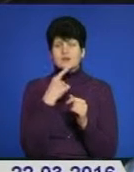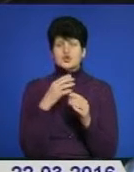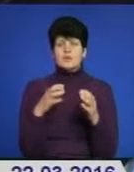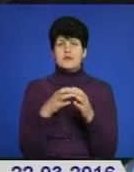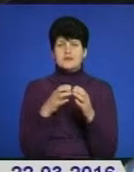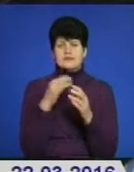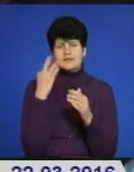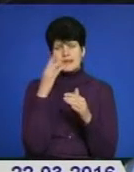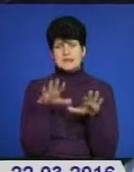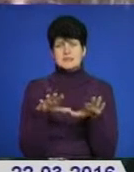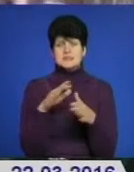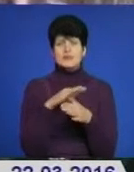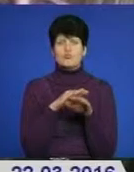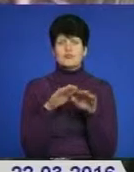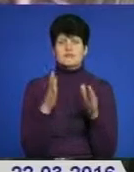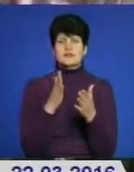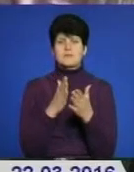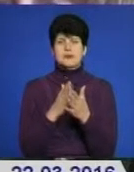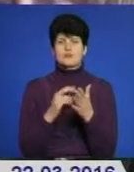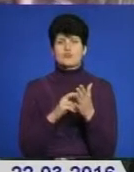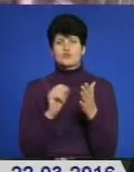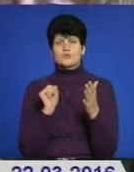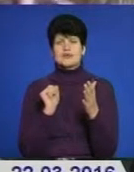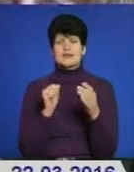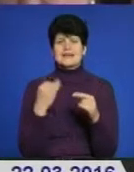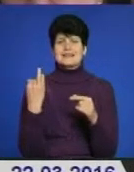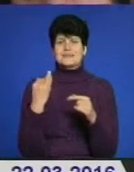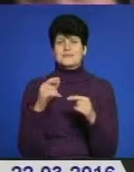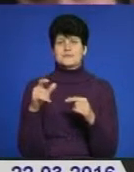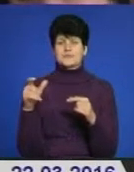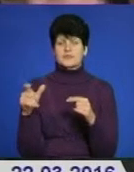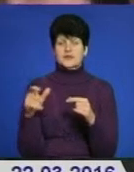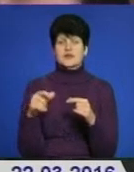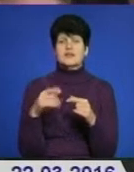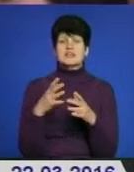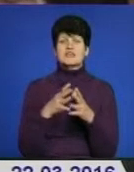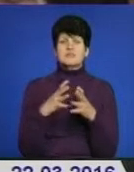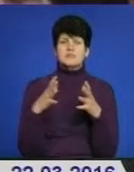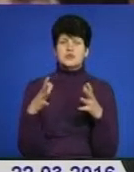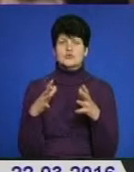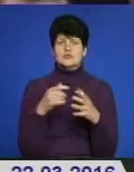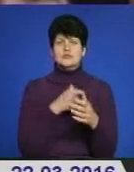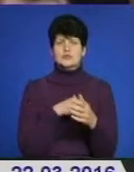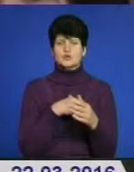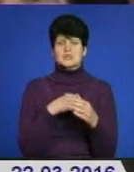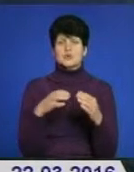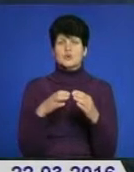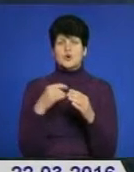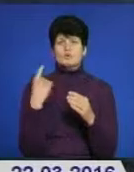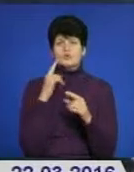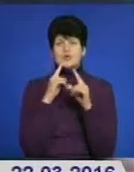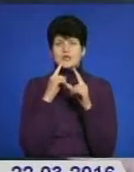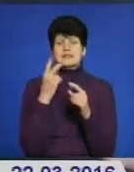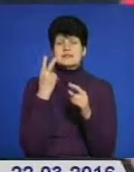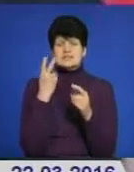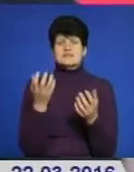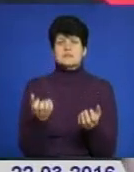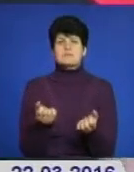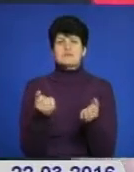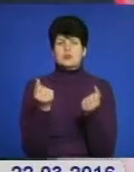на місцевому рівні мають поступатися інтересам громади. І впевненою більшістю депутатський корпус облради завжди